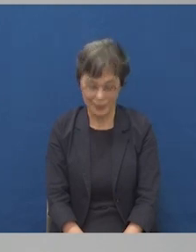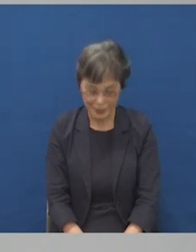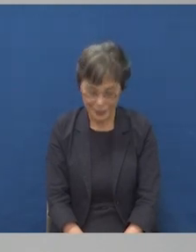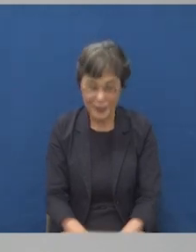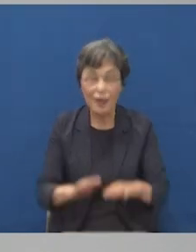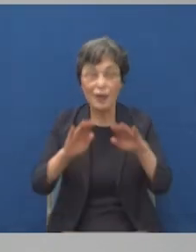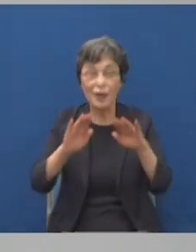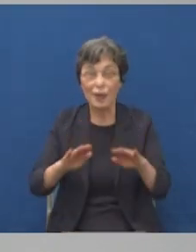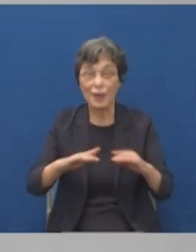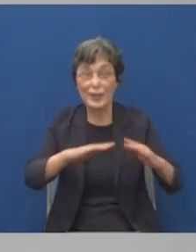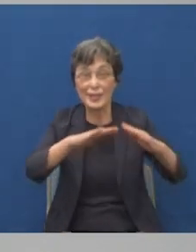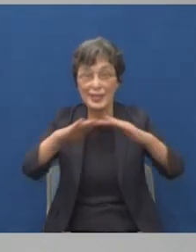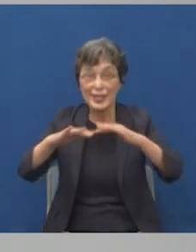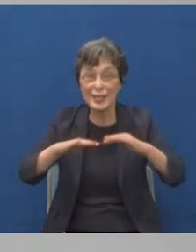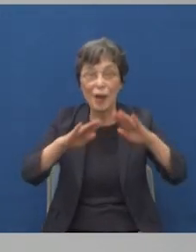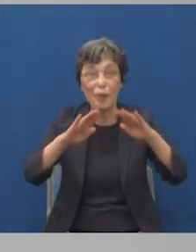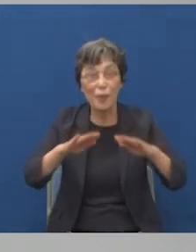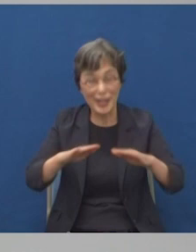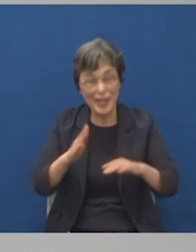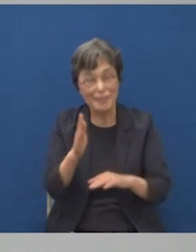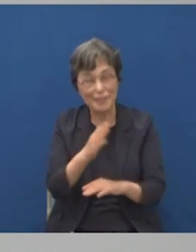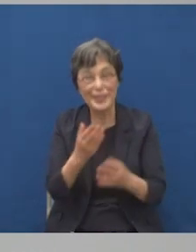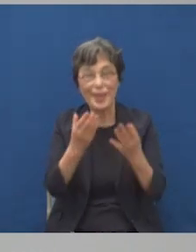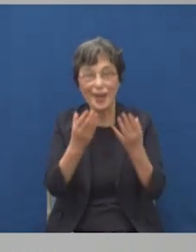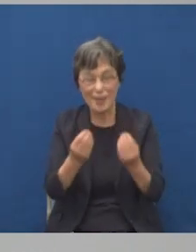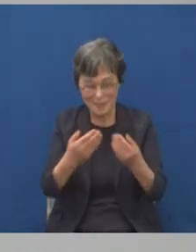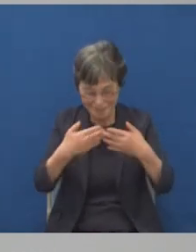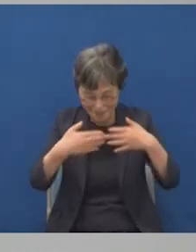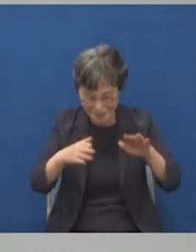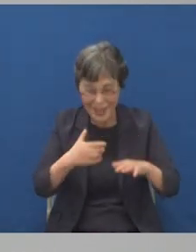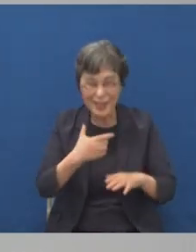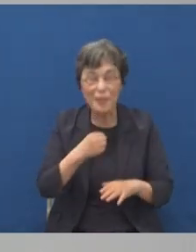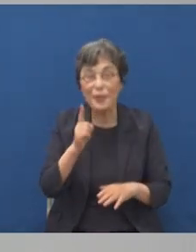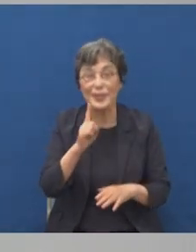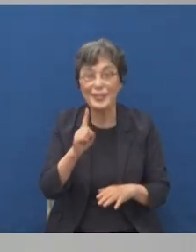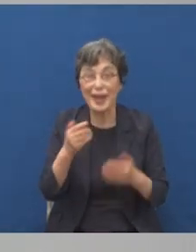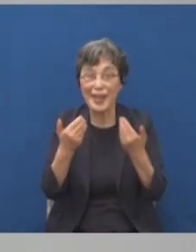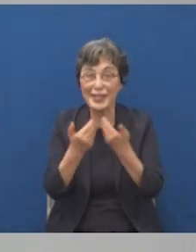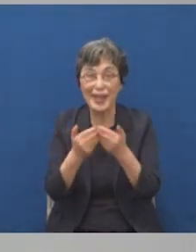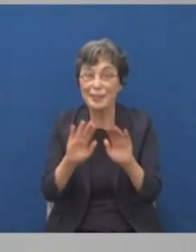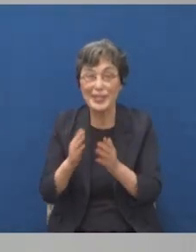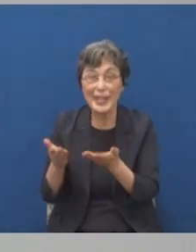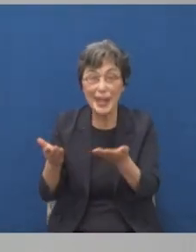本日の審議はこの程度にとどめ宴会したいと思いますが、ご異議ありませんか。